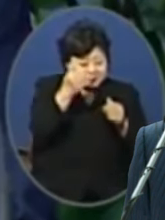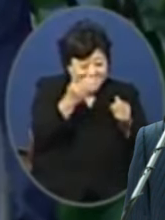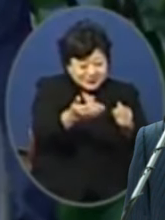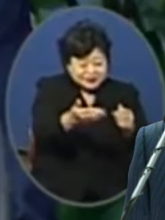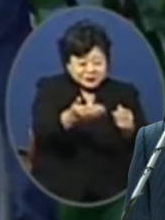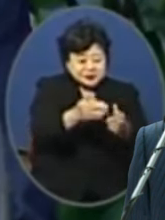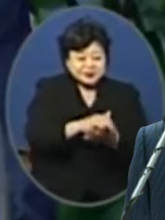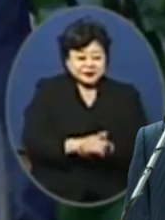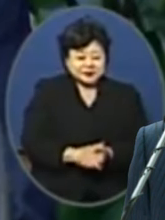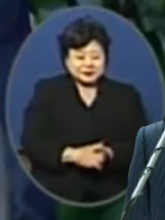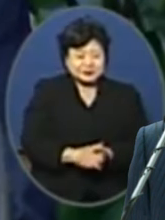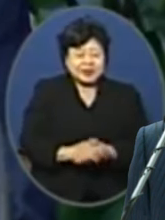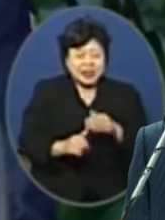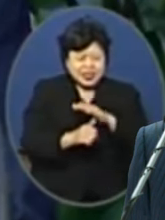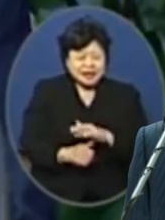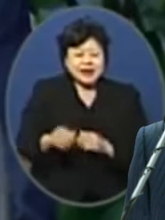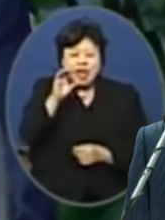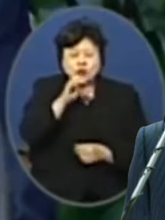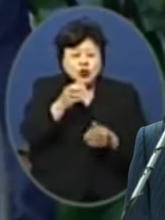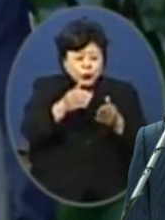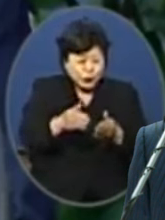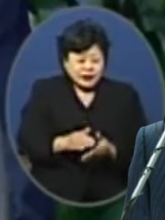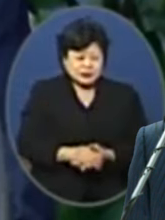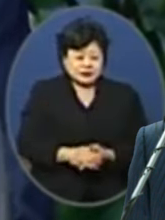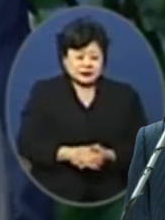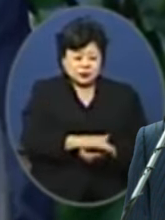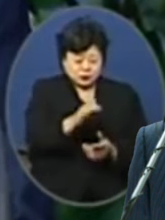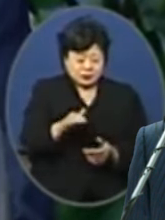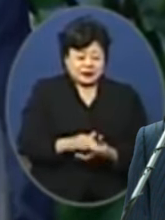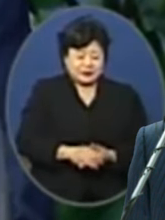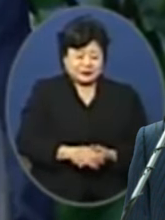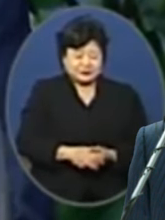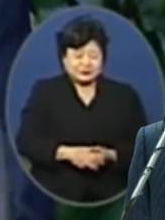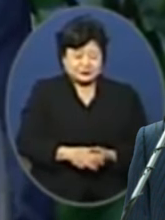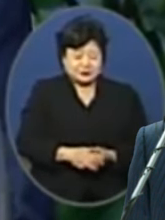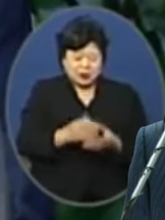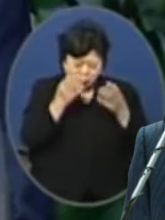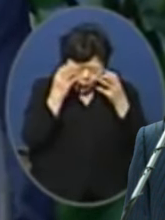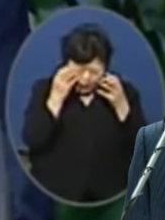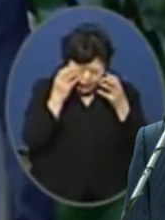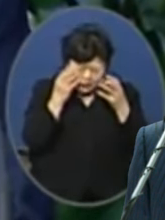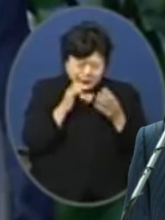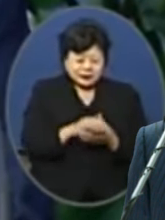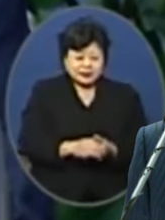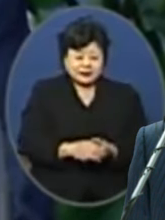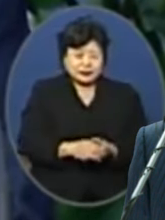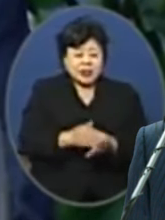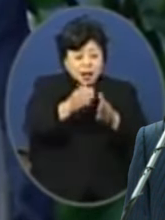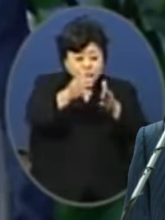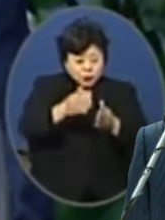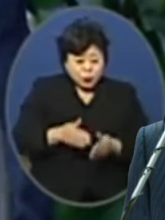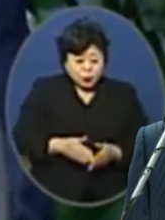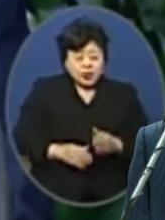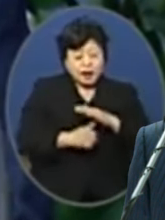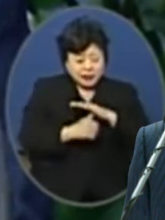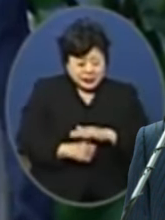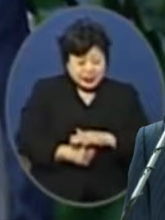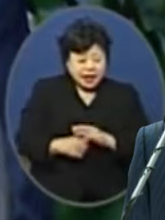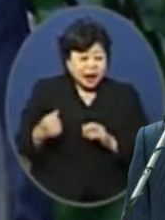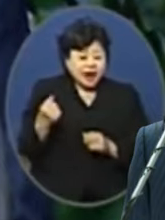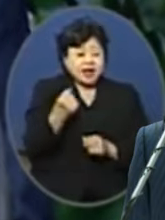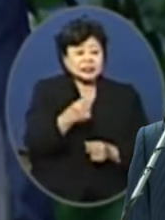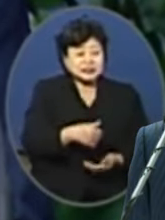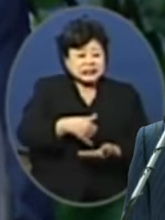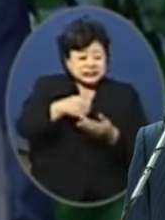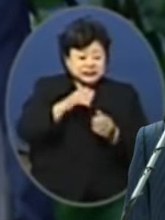하나님은 인내의 훈련을 통해서 우리가 고난을 통해서 인내를 가진